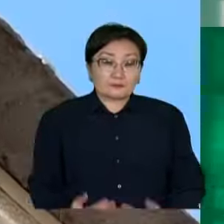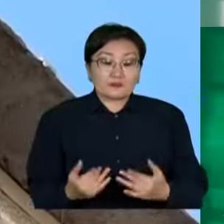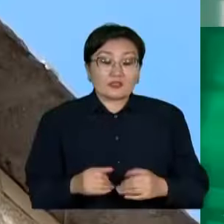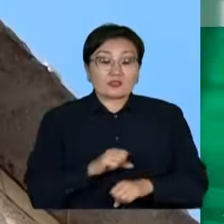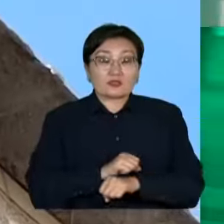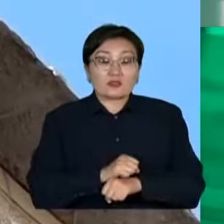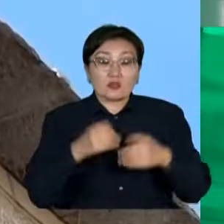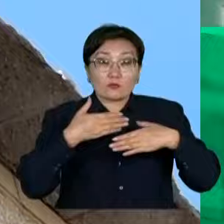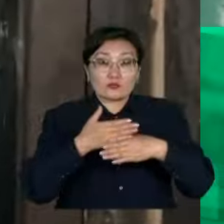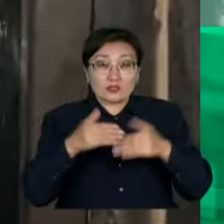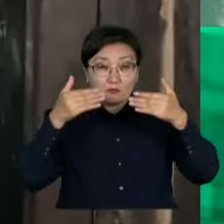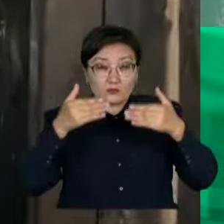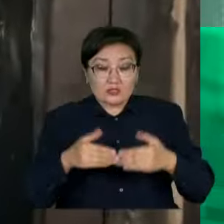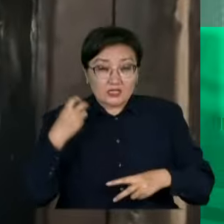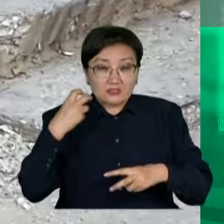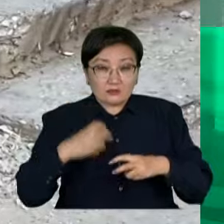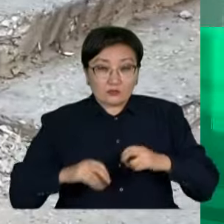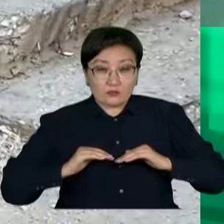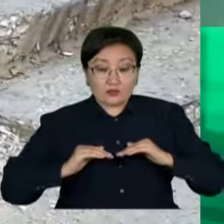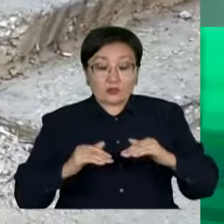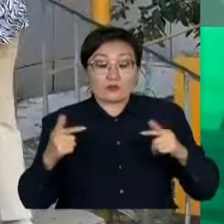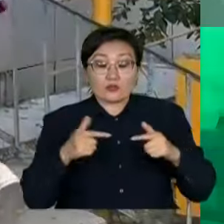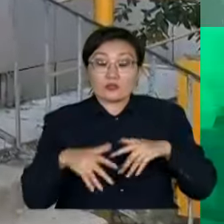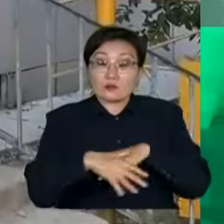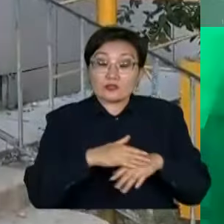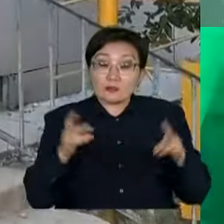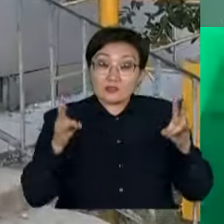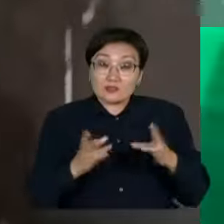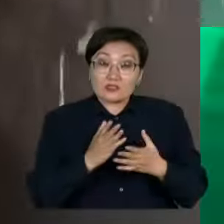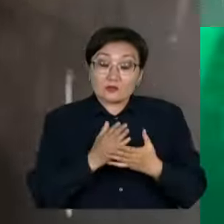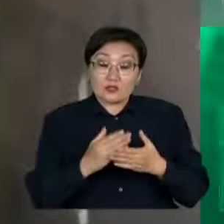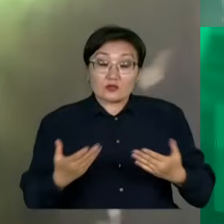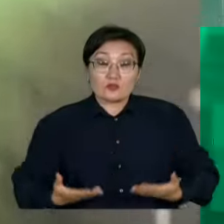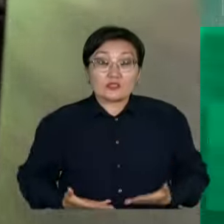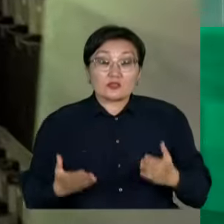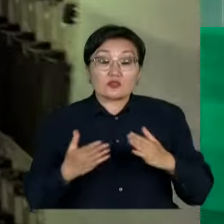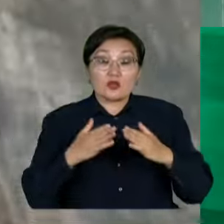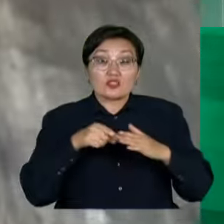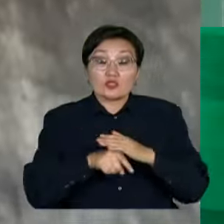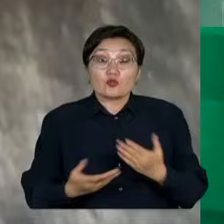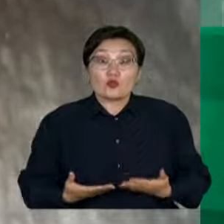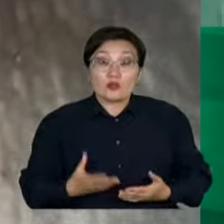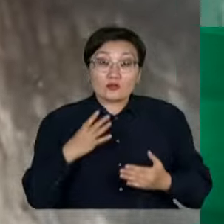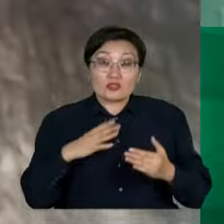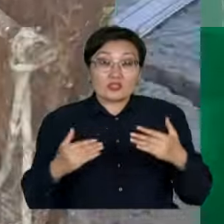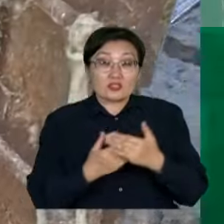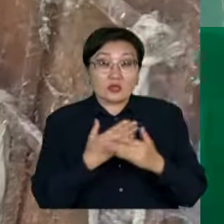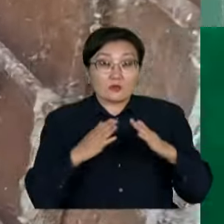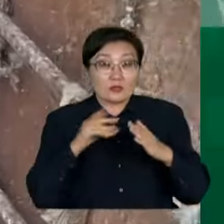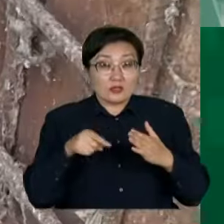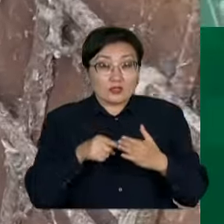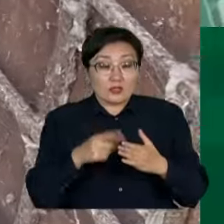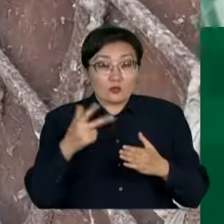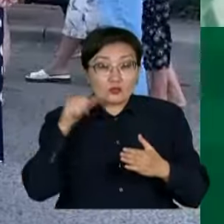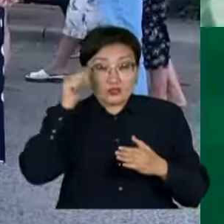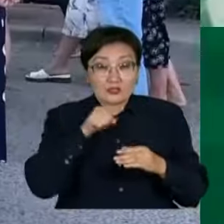Жарылған қабырға, шұрық тесік еден, атыраулық тұрғындар апатты деп танылған баспананы паналауға мәжбүр. Жаңа үй мәселесі 30